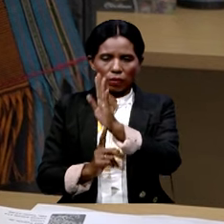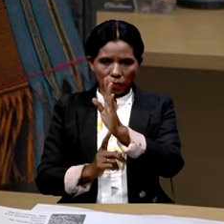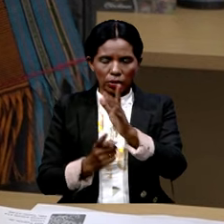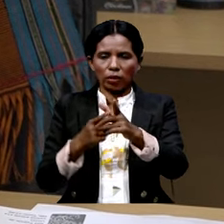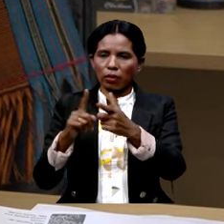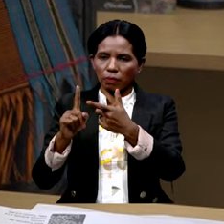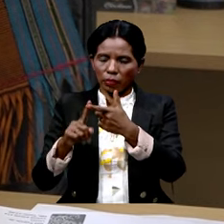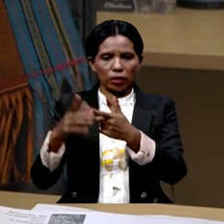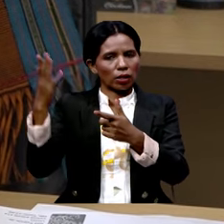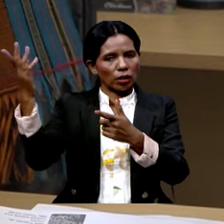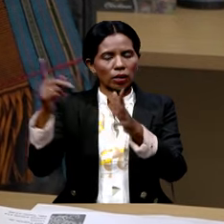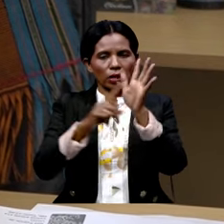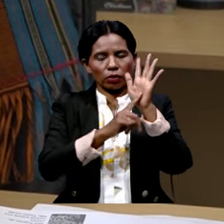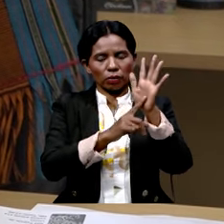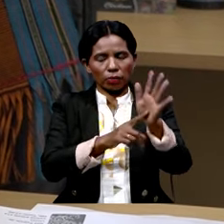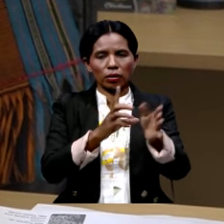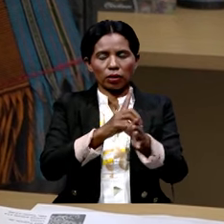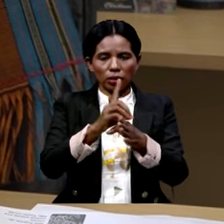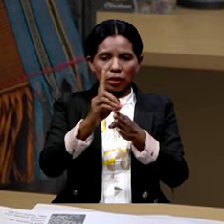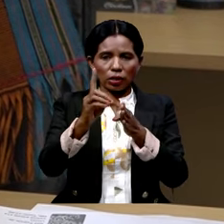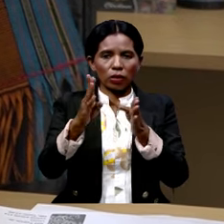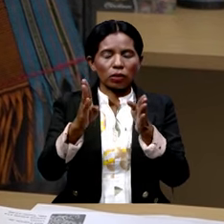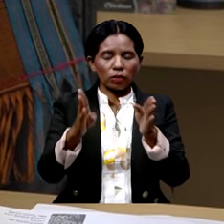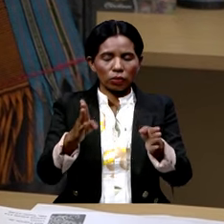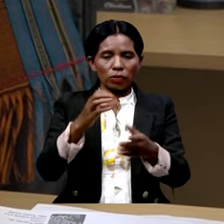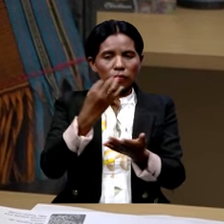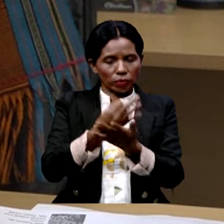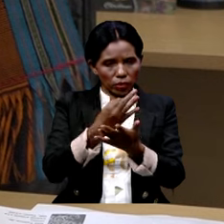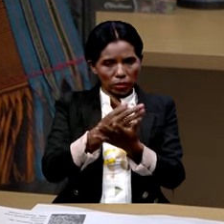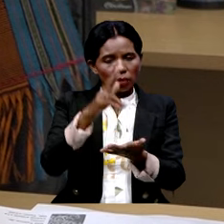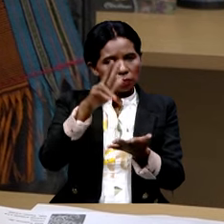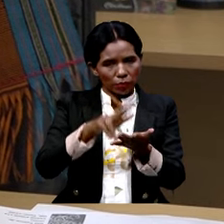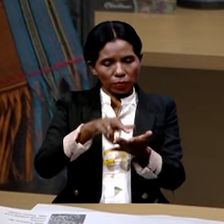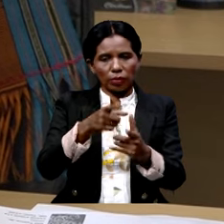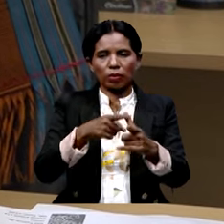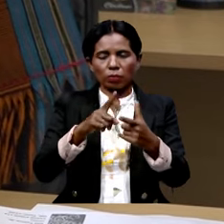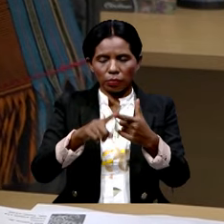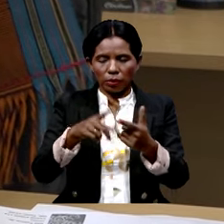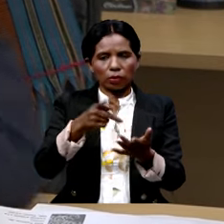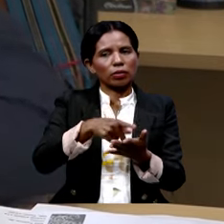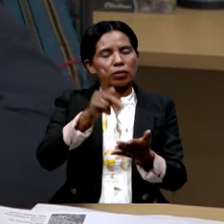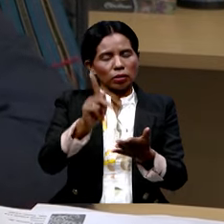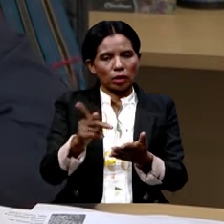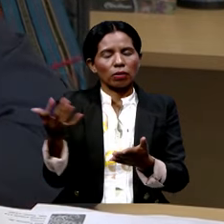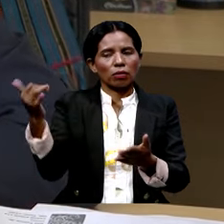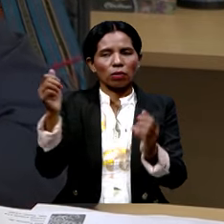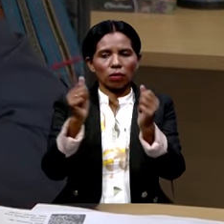be? Diretor finanças ou bem diretor já aprova também diretor finanças há proceder pagamento mas certo correndo o